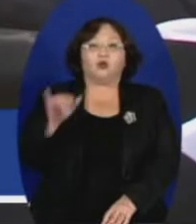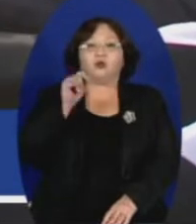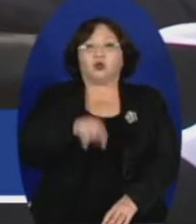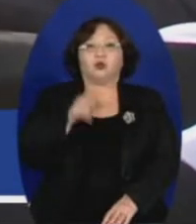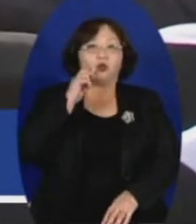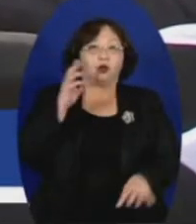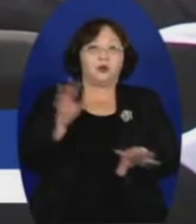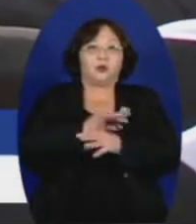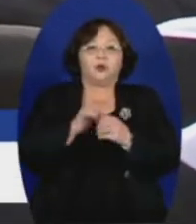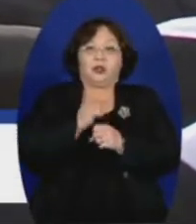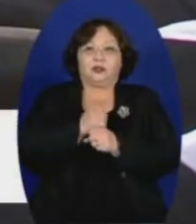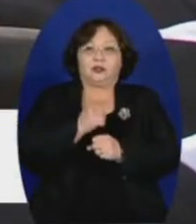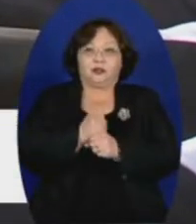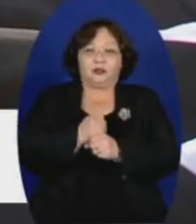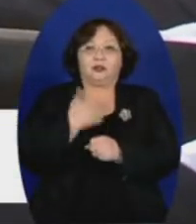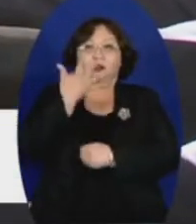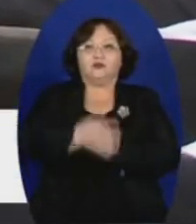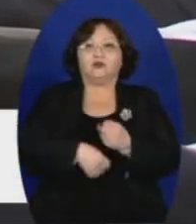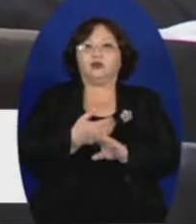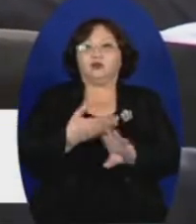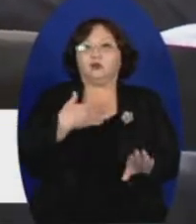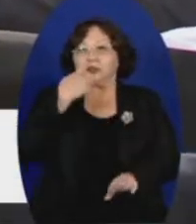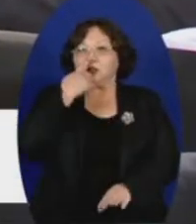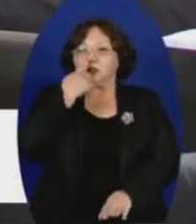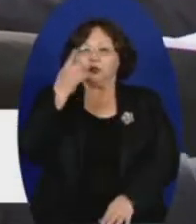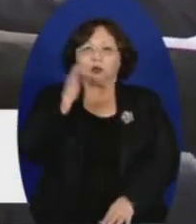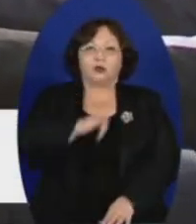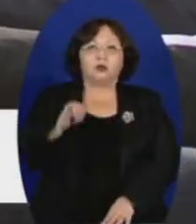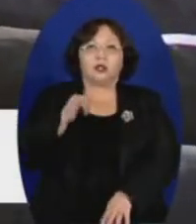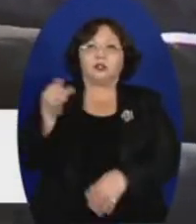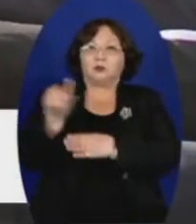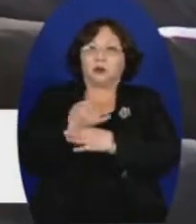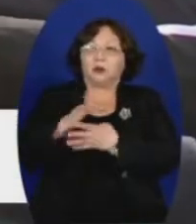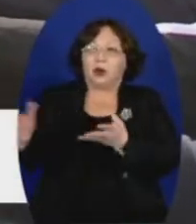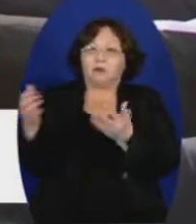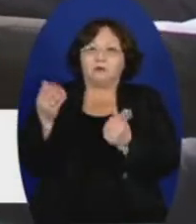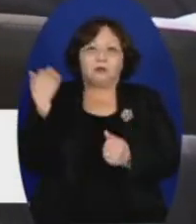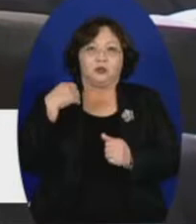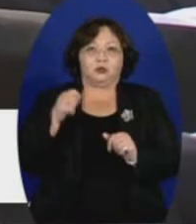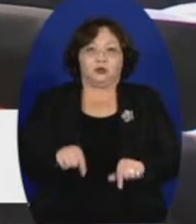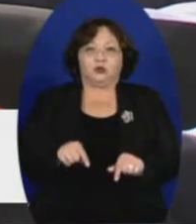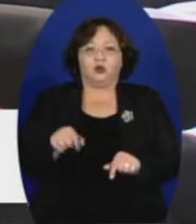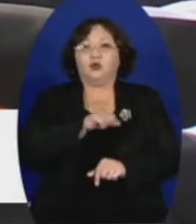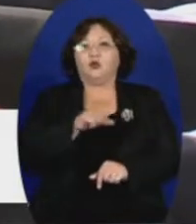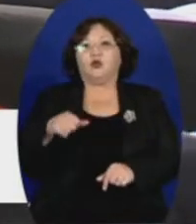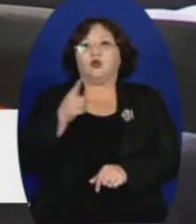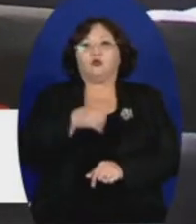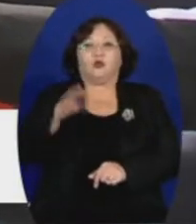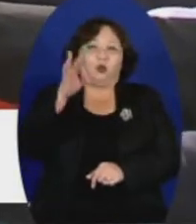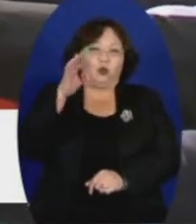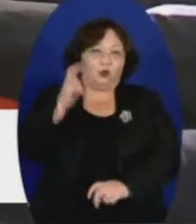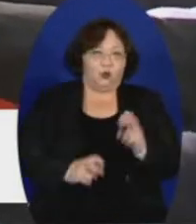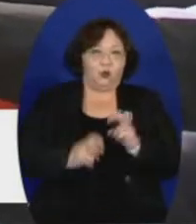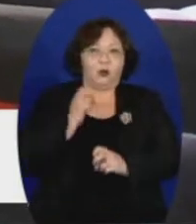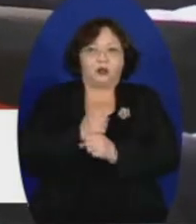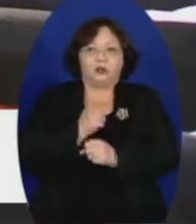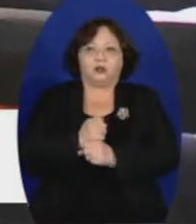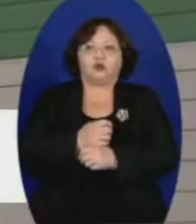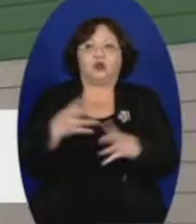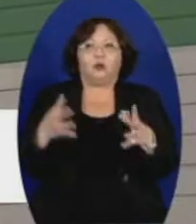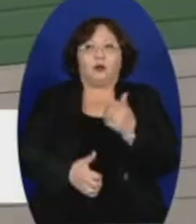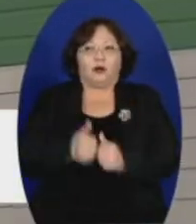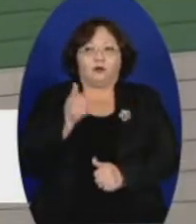болчихсон. Одоо 5 жилийн өмнө Хятадас одоо импортоор авч ирсэн бол өнөөдөр өөрсдөө дотооддоо 100% үйлдвэрлэж байна, тийм ээ. Энэ бол одоо маш том